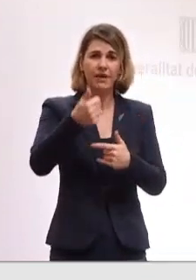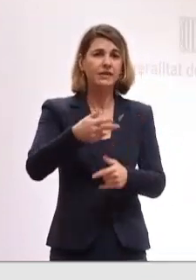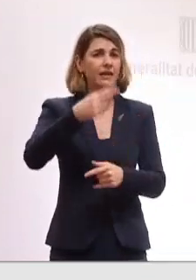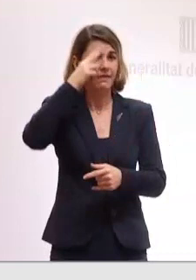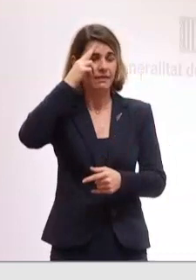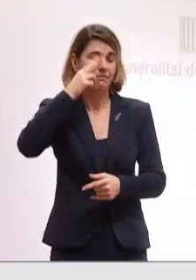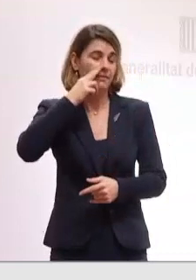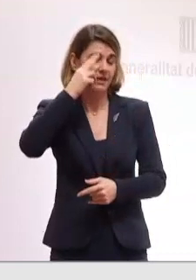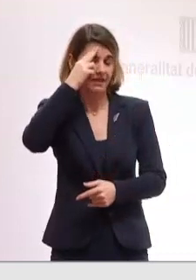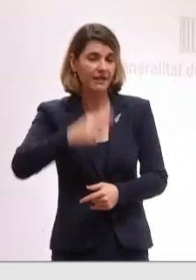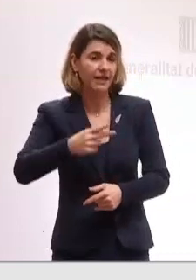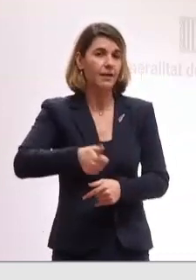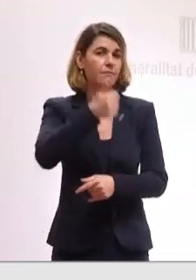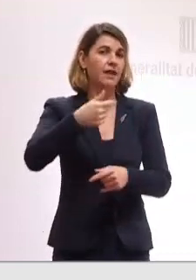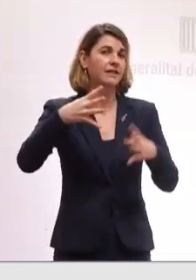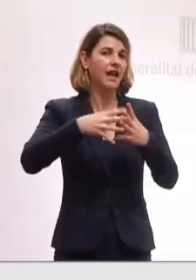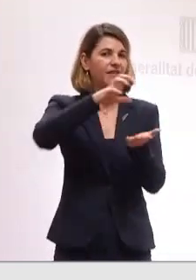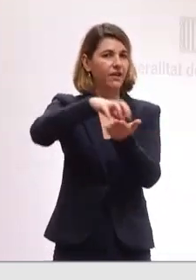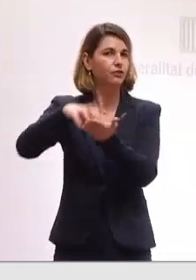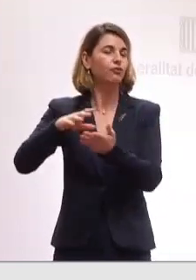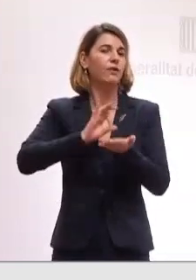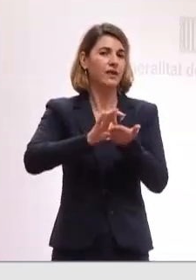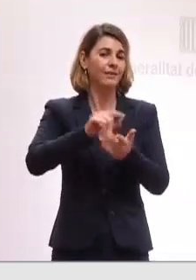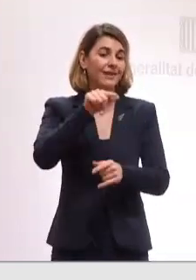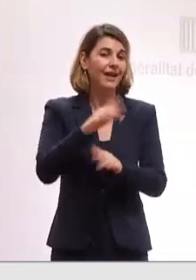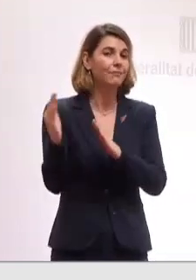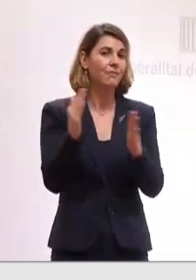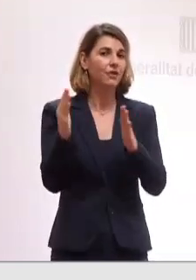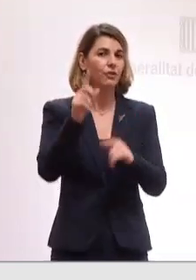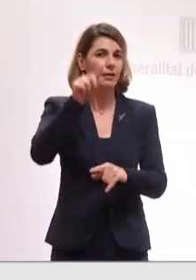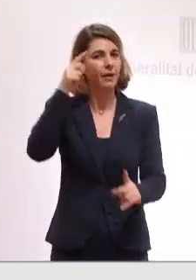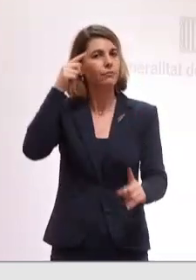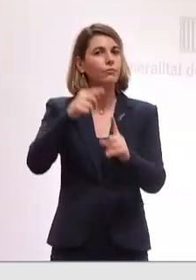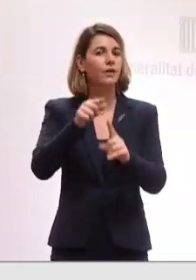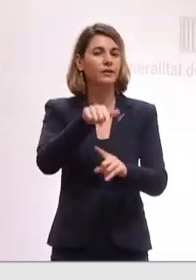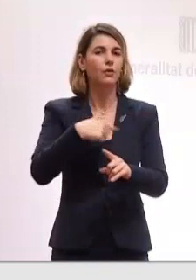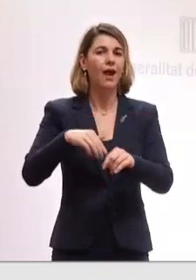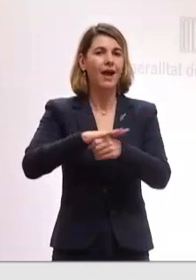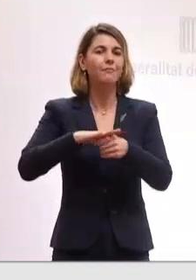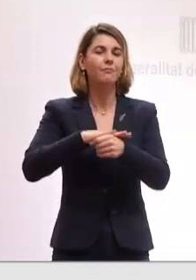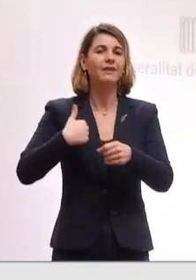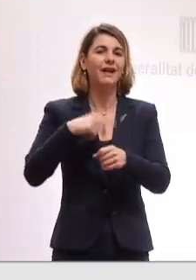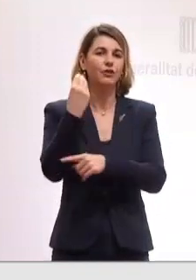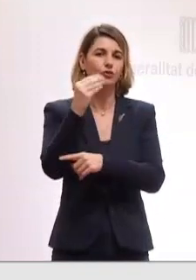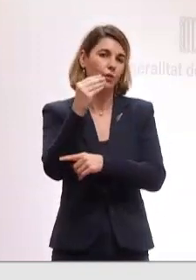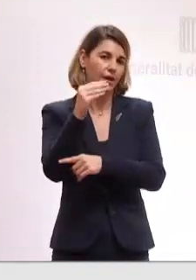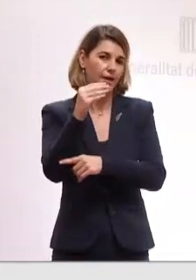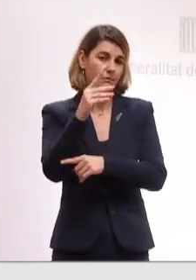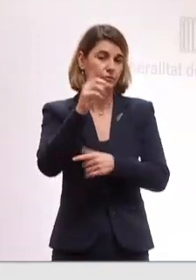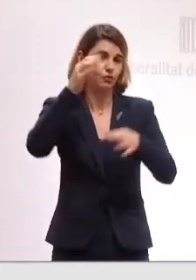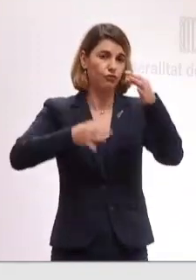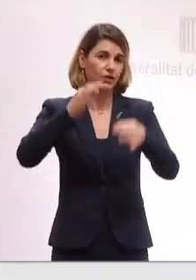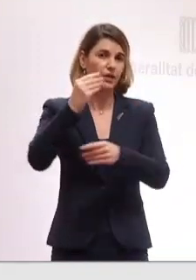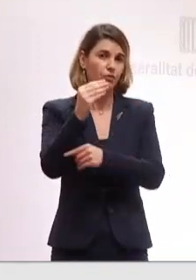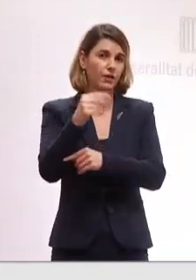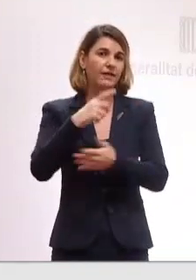la infraestructura dels serveis. L'impuls d'aquest període també se centrà en l'àmbit de la justícia juvenil, en les bases del desplegament de